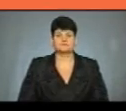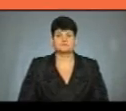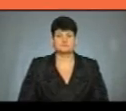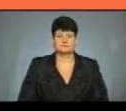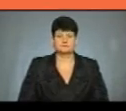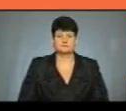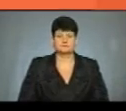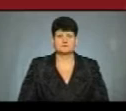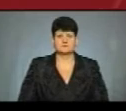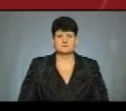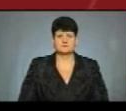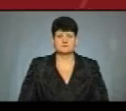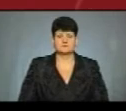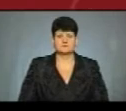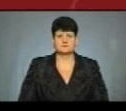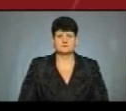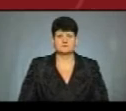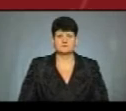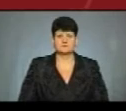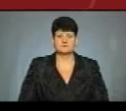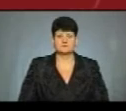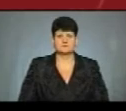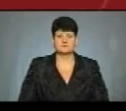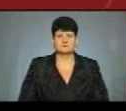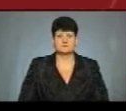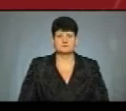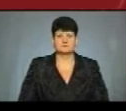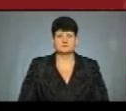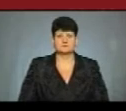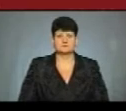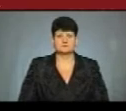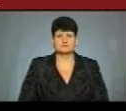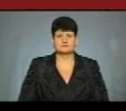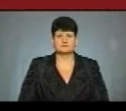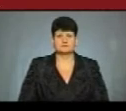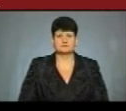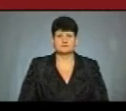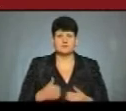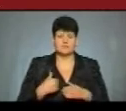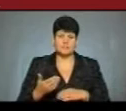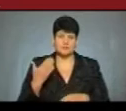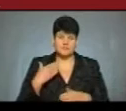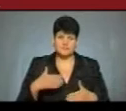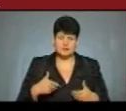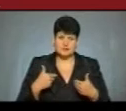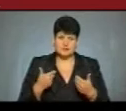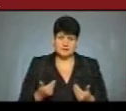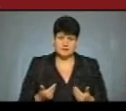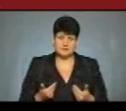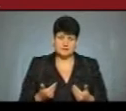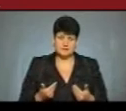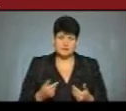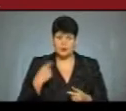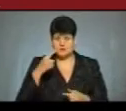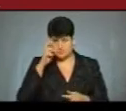Я попередньо зверталися і в